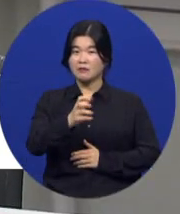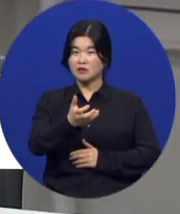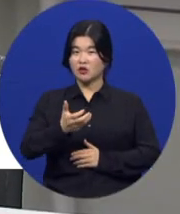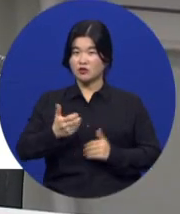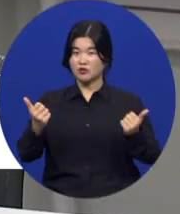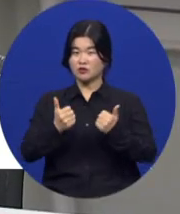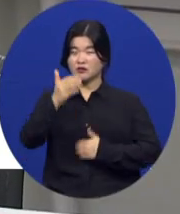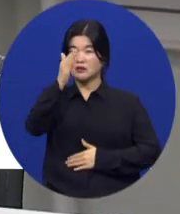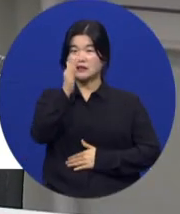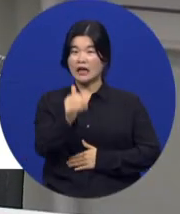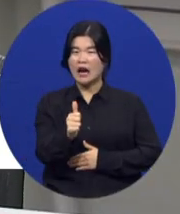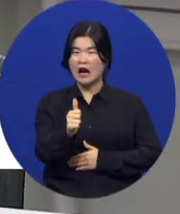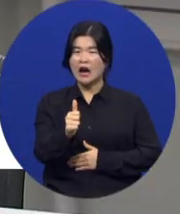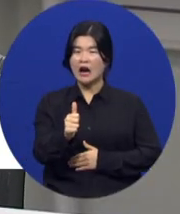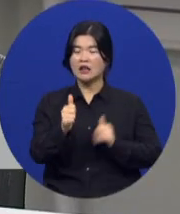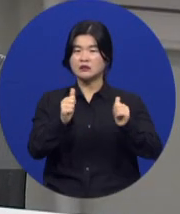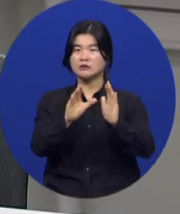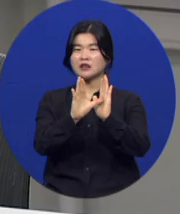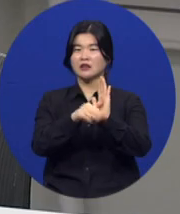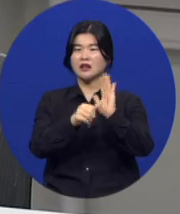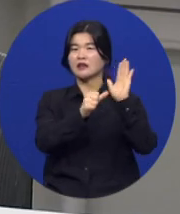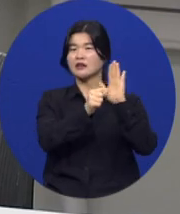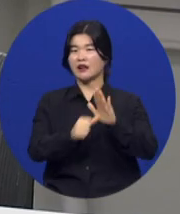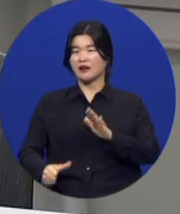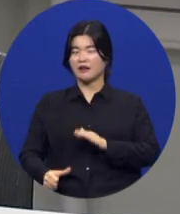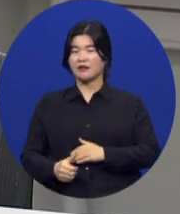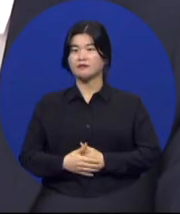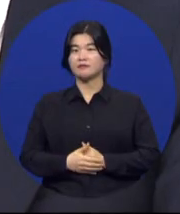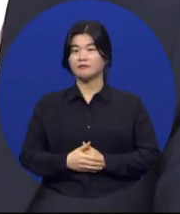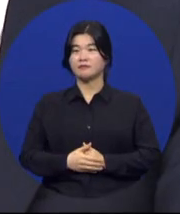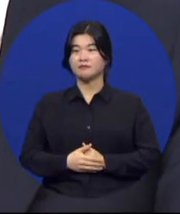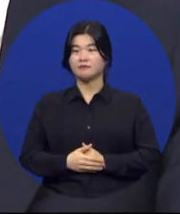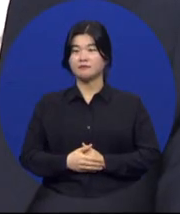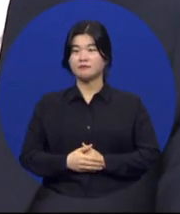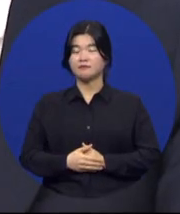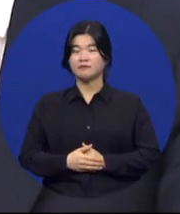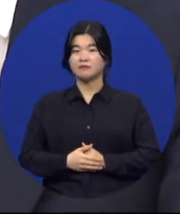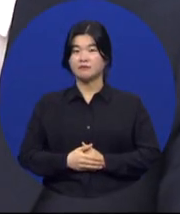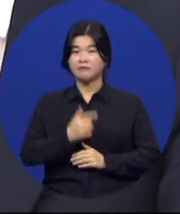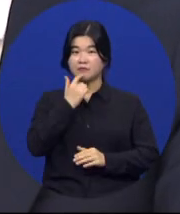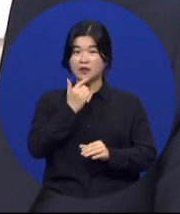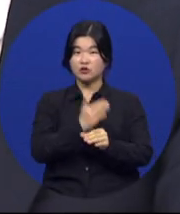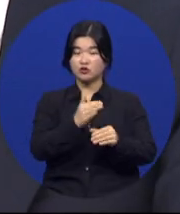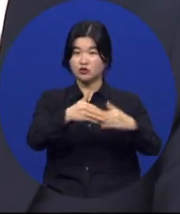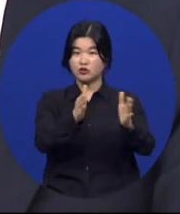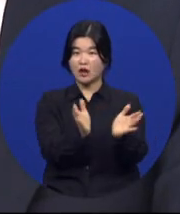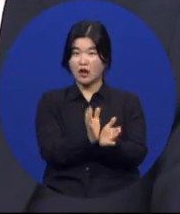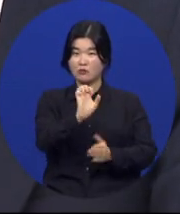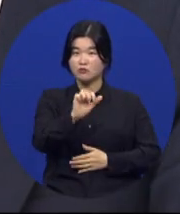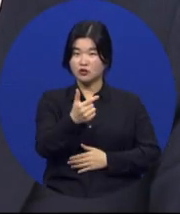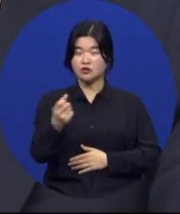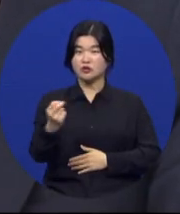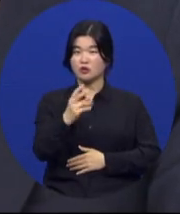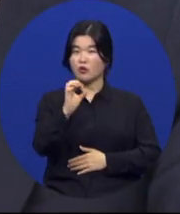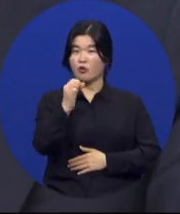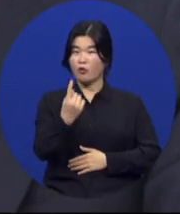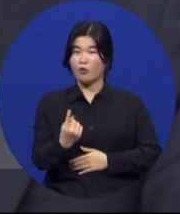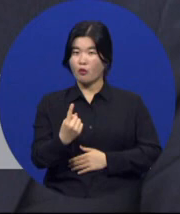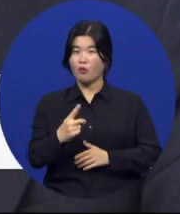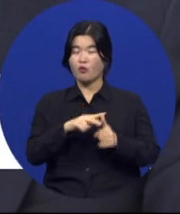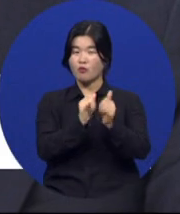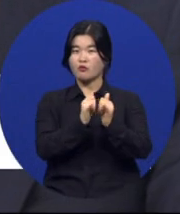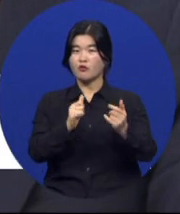제주도의회 의장 은 공천 심사에서 탈락했습니다 더불어 민주당은 문 대리모 영훈 2경